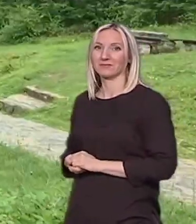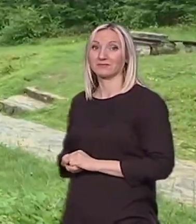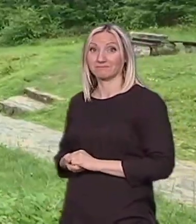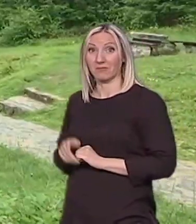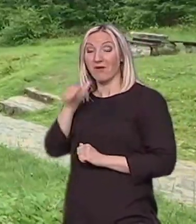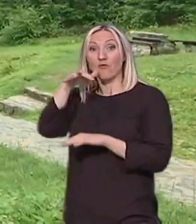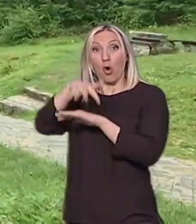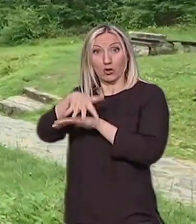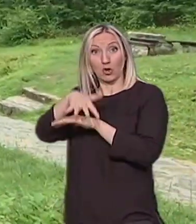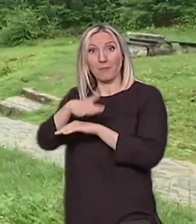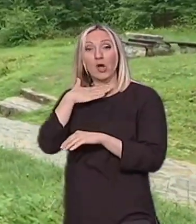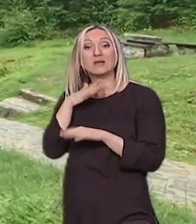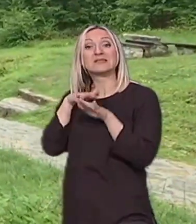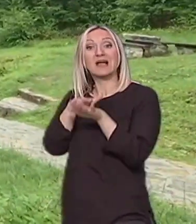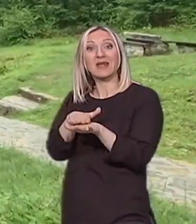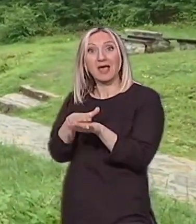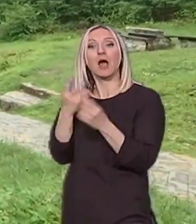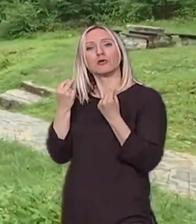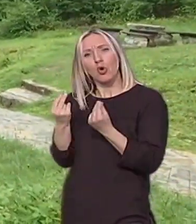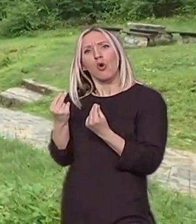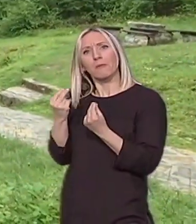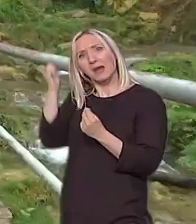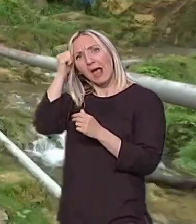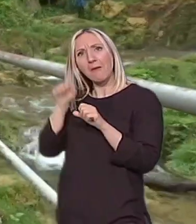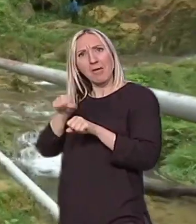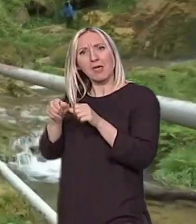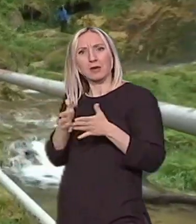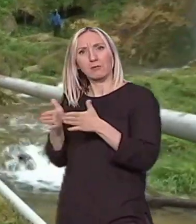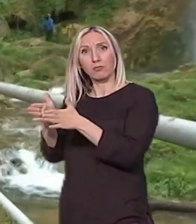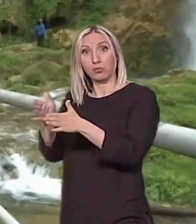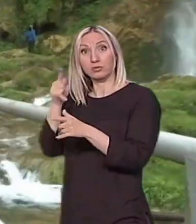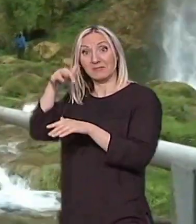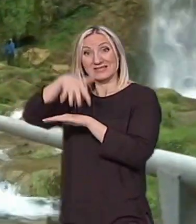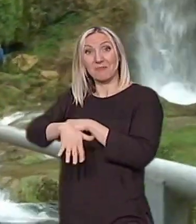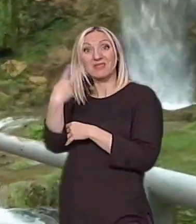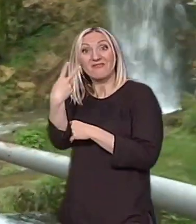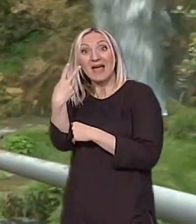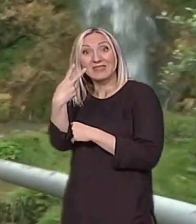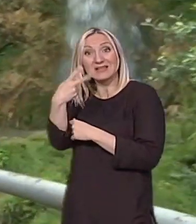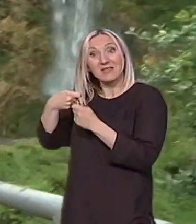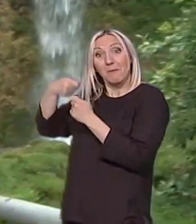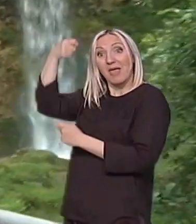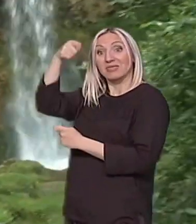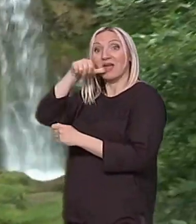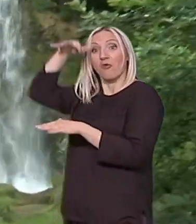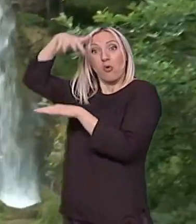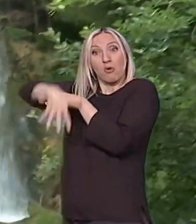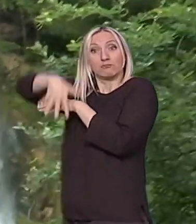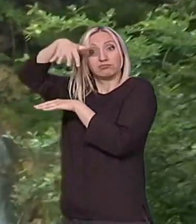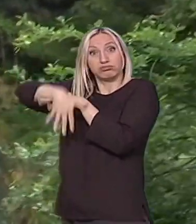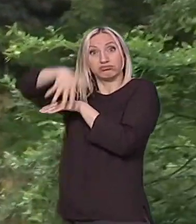Do vodopada na Gostiljskoj reci vodi dobar makadamski put. Mestom dominira slap koji pada sa oko 20 metara visine.